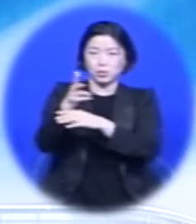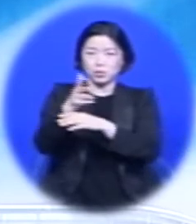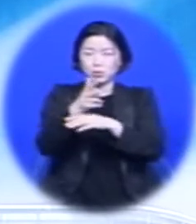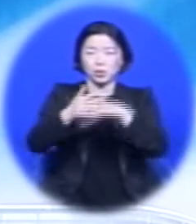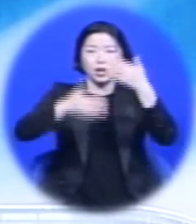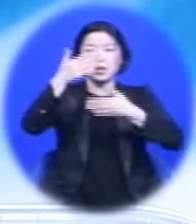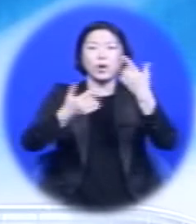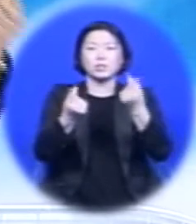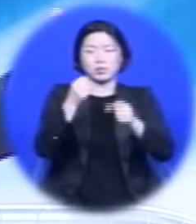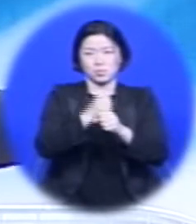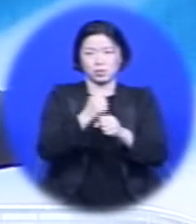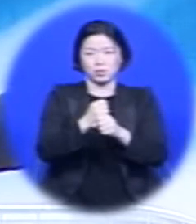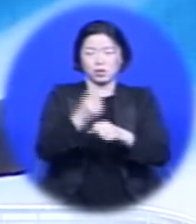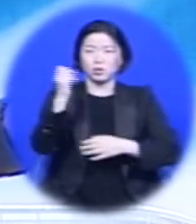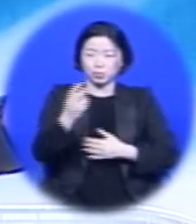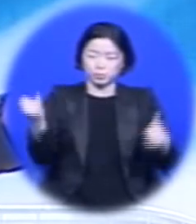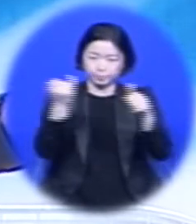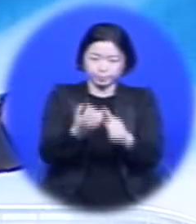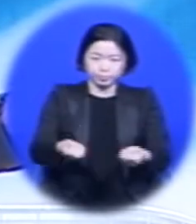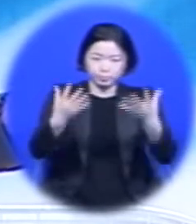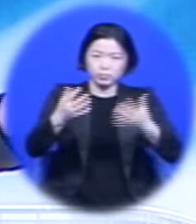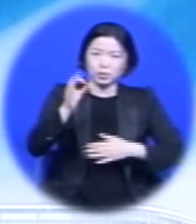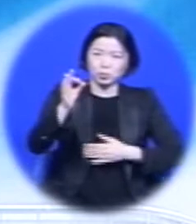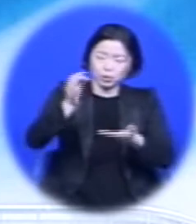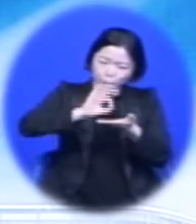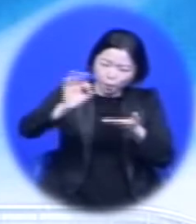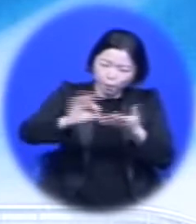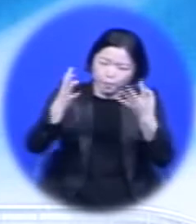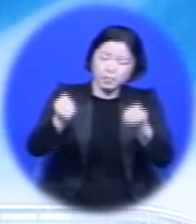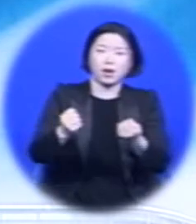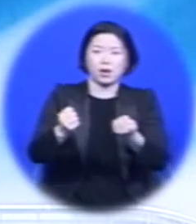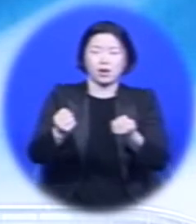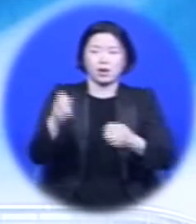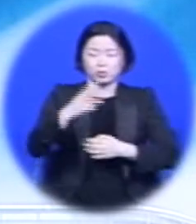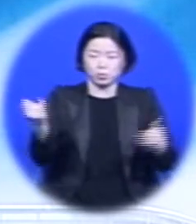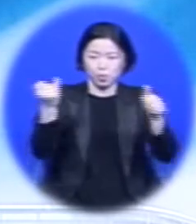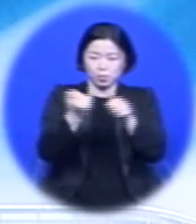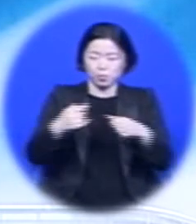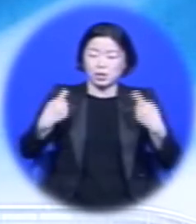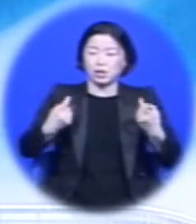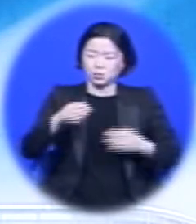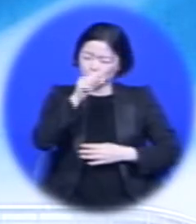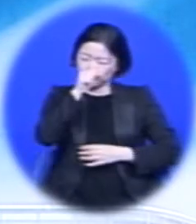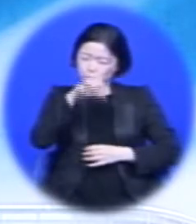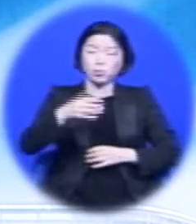그리고 결혼식을 엄청난 돈을 들여서 결혼식을 하고 그리고 신혼여행을 자주 좋은 곳에